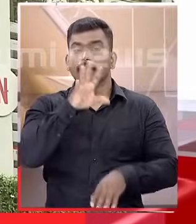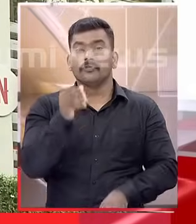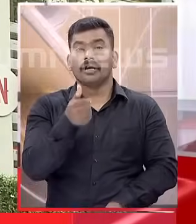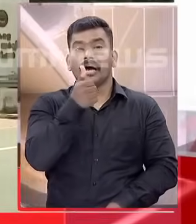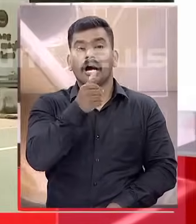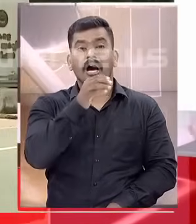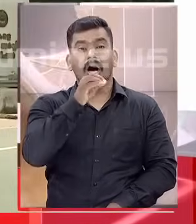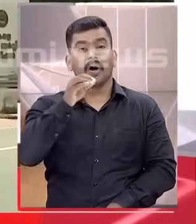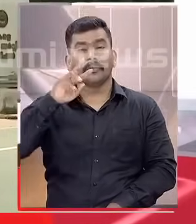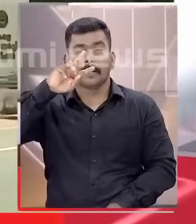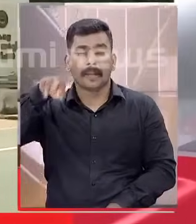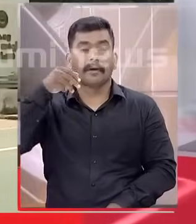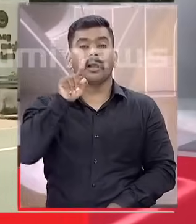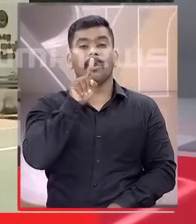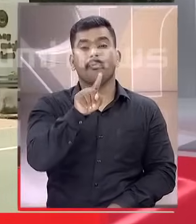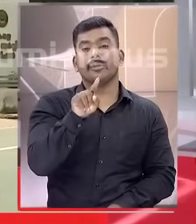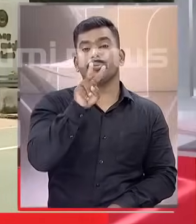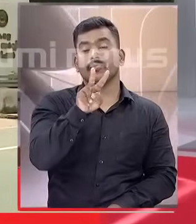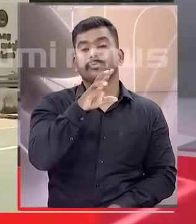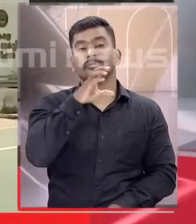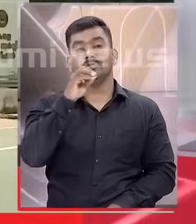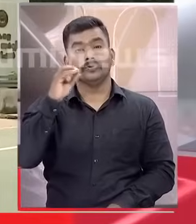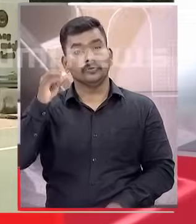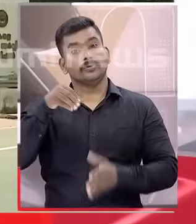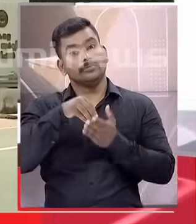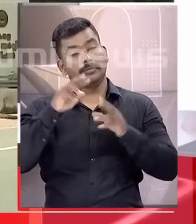നിന്ന് 1,600 രൂപയിലേക്ക് കയറ്റിയിരിക്കുന്നു 18 മാസം ഈ